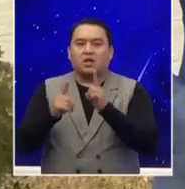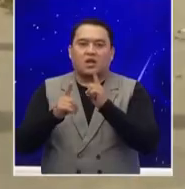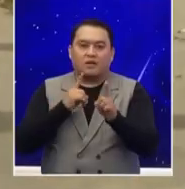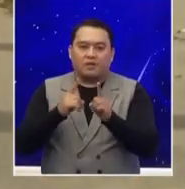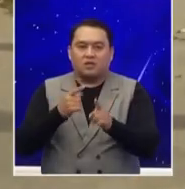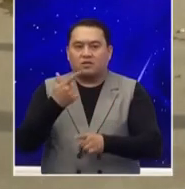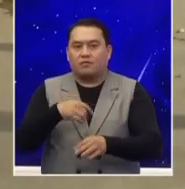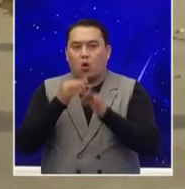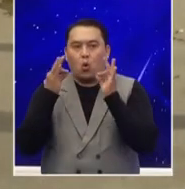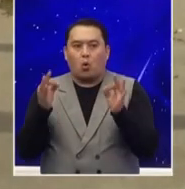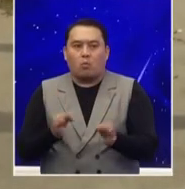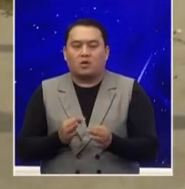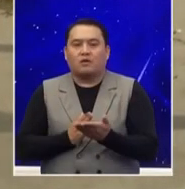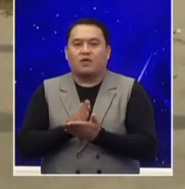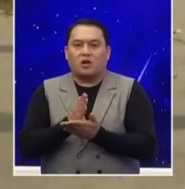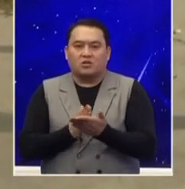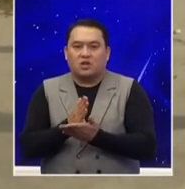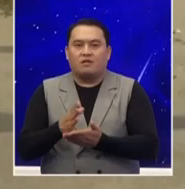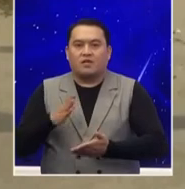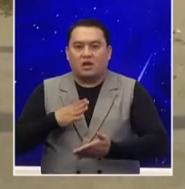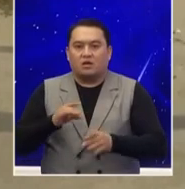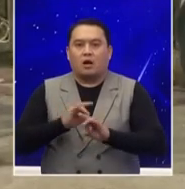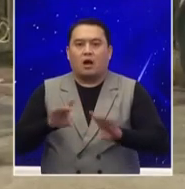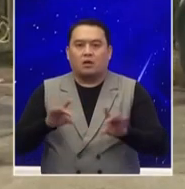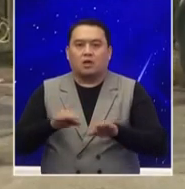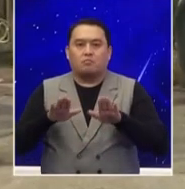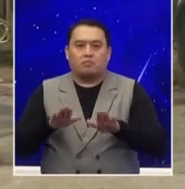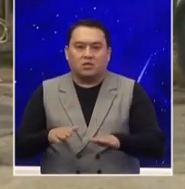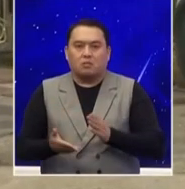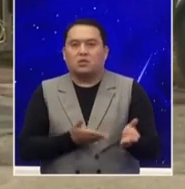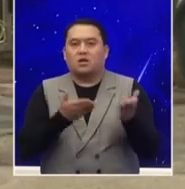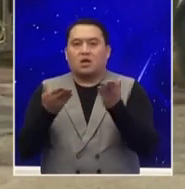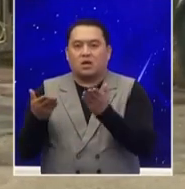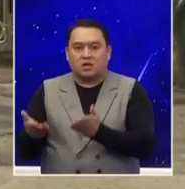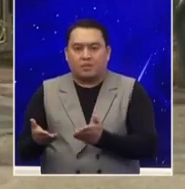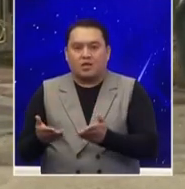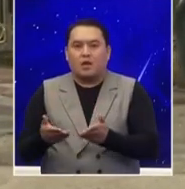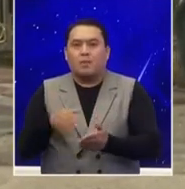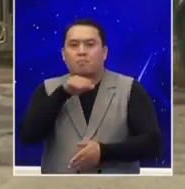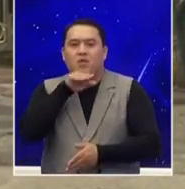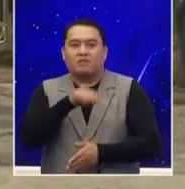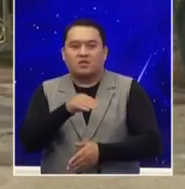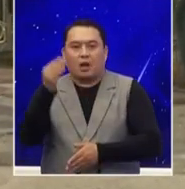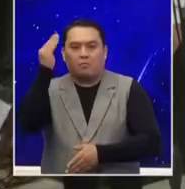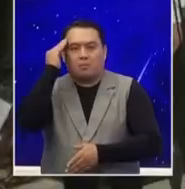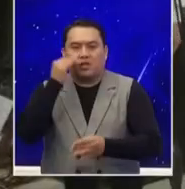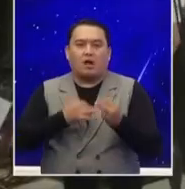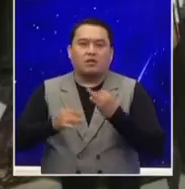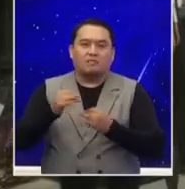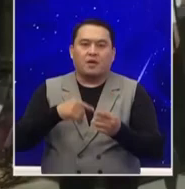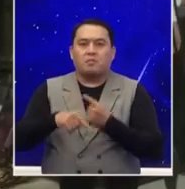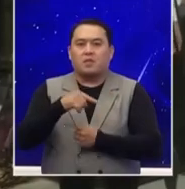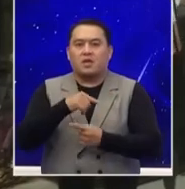своим опытом сфере волонтерской деятельности по деревья с местные и приглашенные спикеры профессиональные медиаторы и